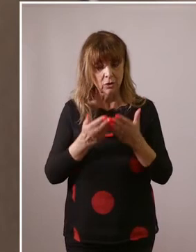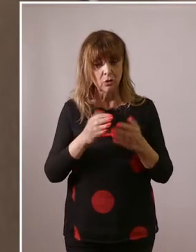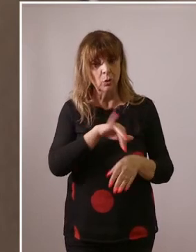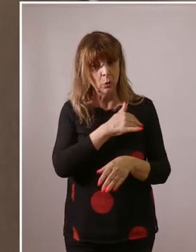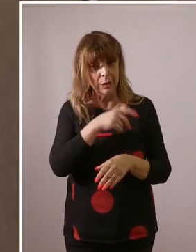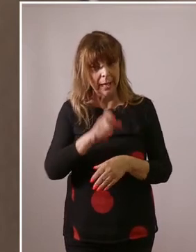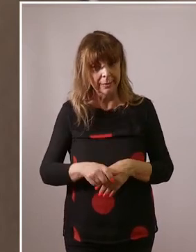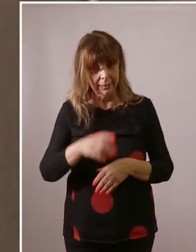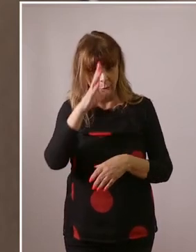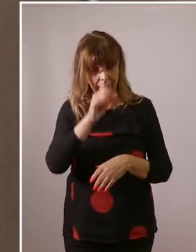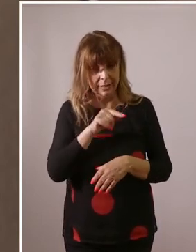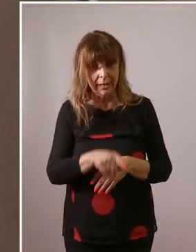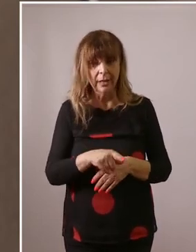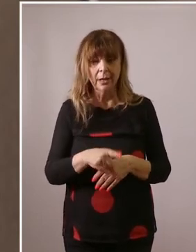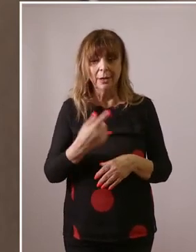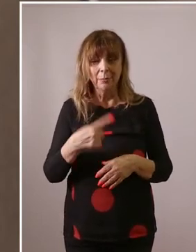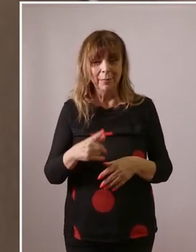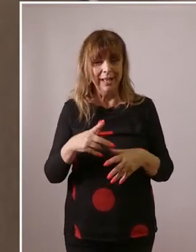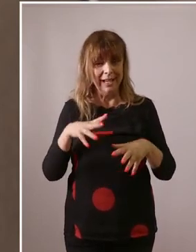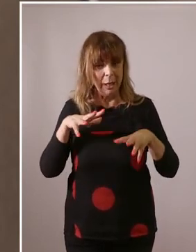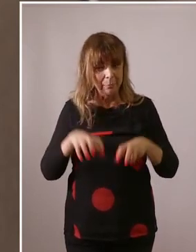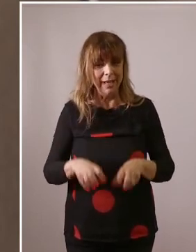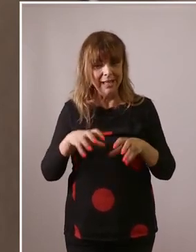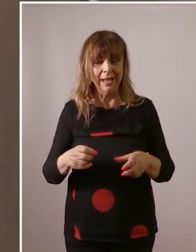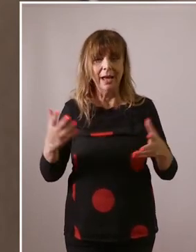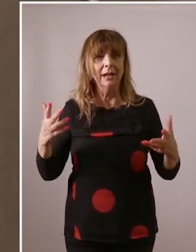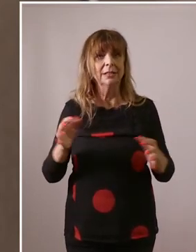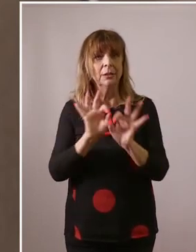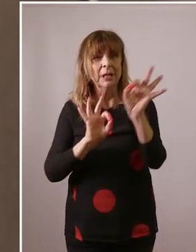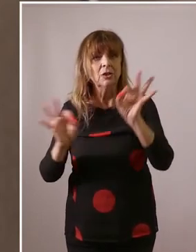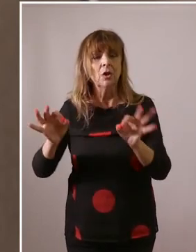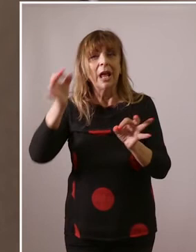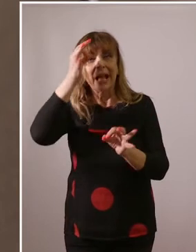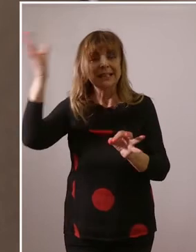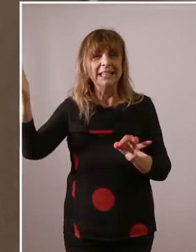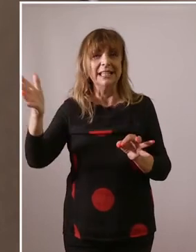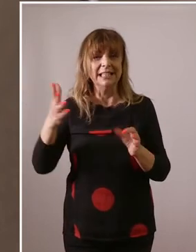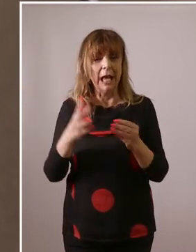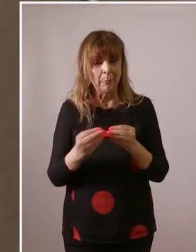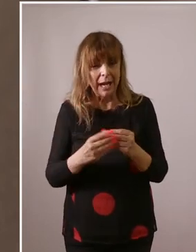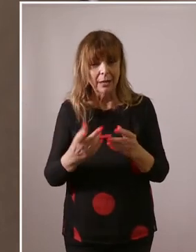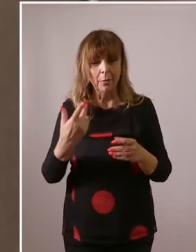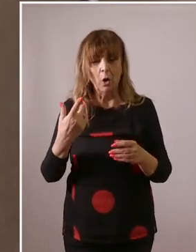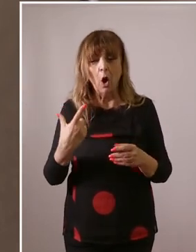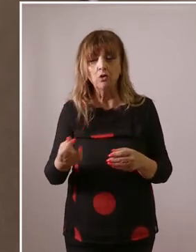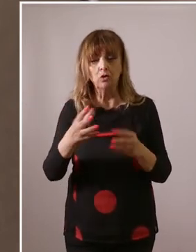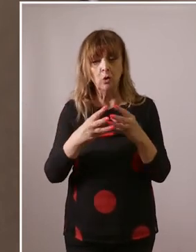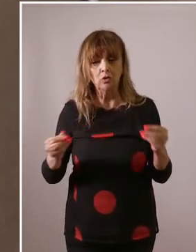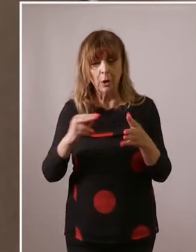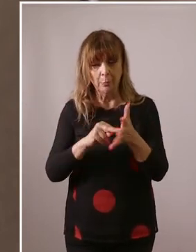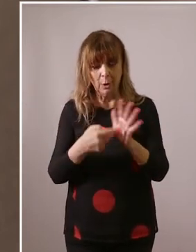universitario a cimentarsi con una dimensione casistica pratica o comunque con la soluzione di problemi